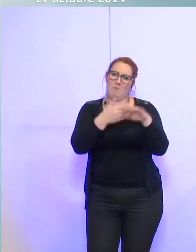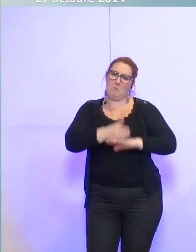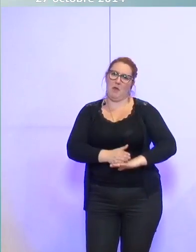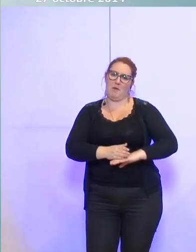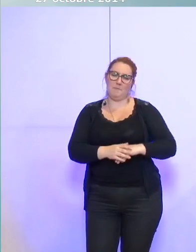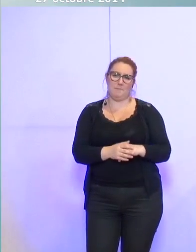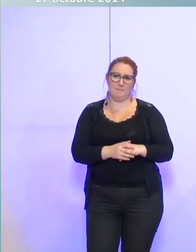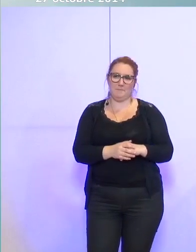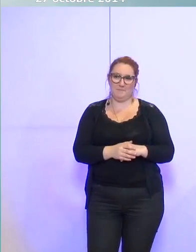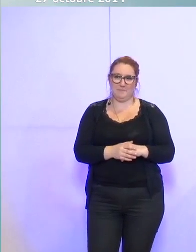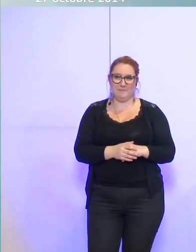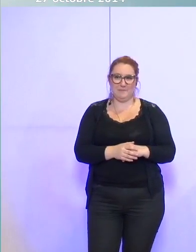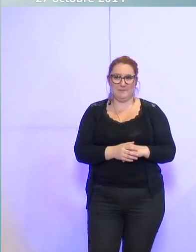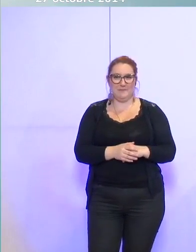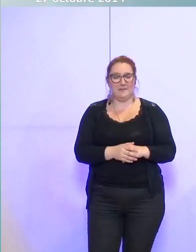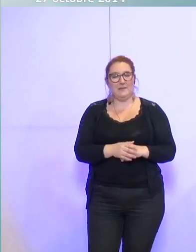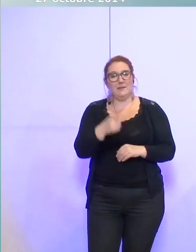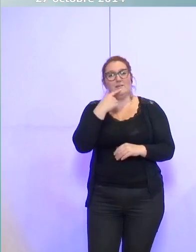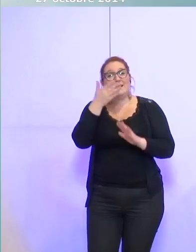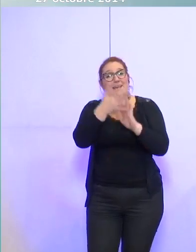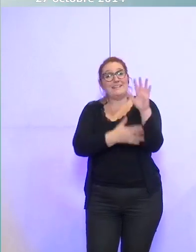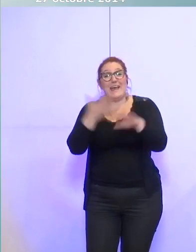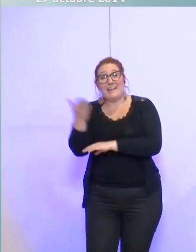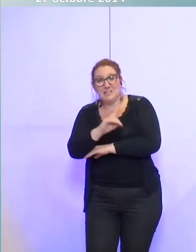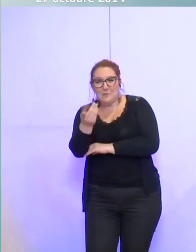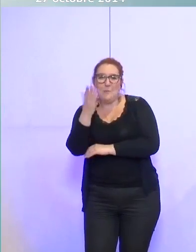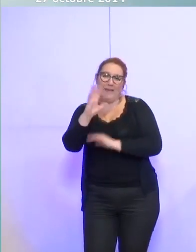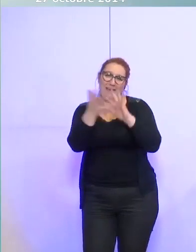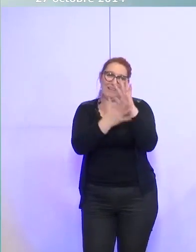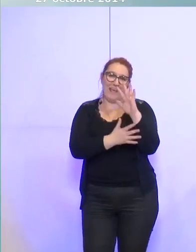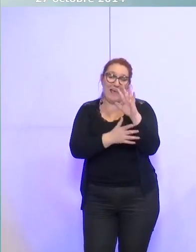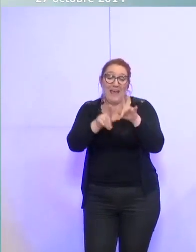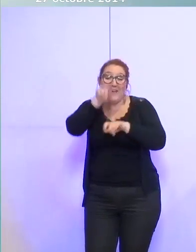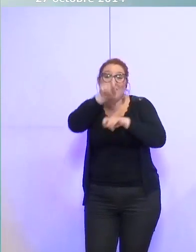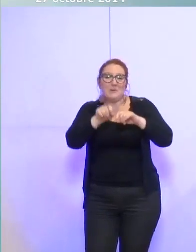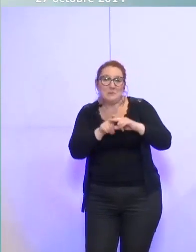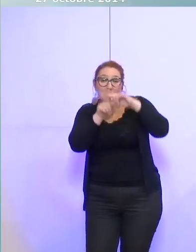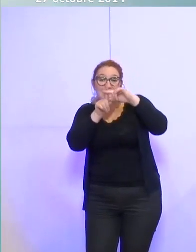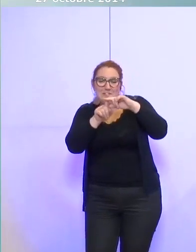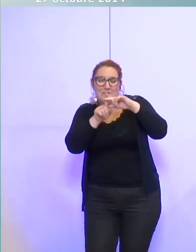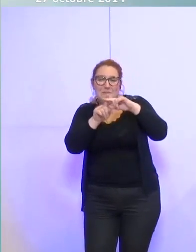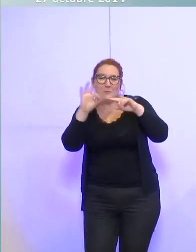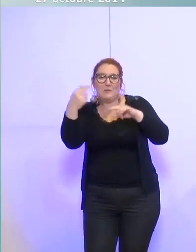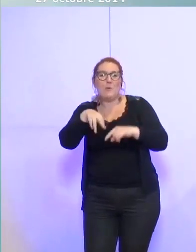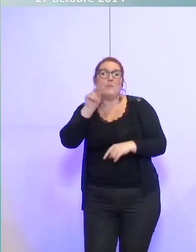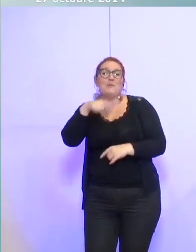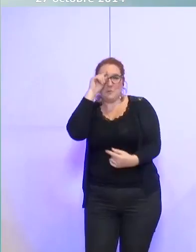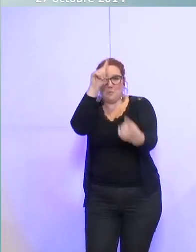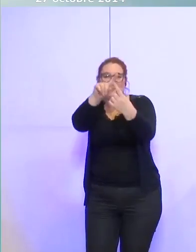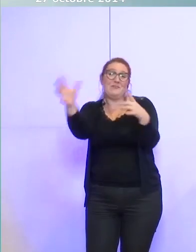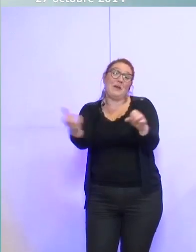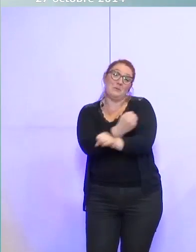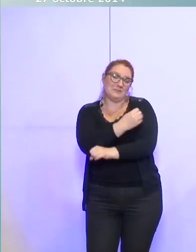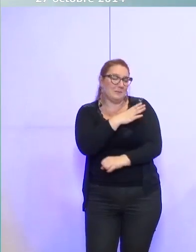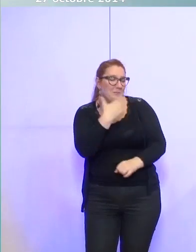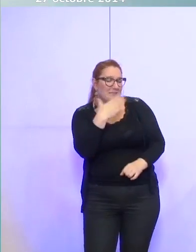C'est des critères de réussite plutôt que d'échec. Merci, Madame Lheureux. Tout à fait. Nous visons la réussite et non pas l'échec, mais nous envisageons